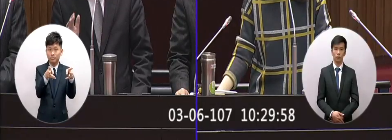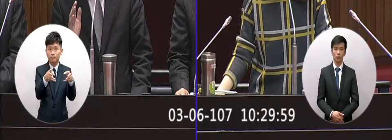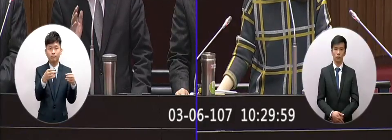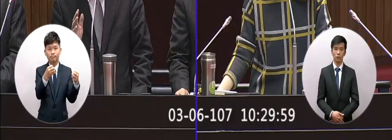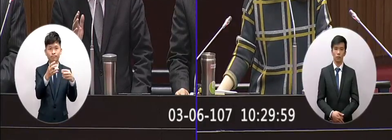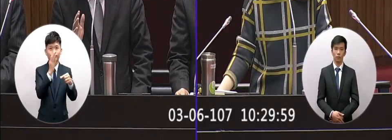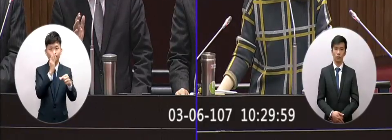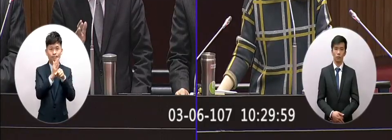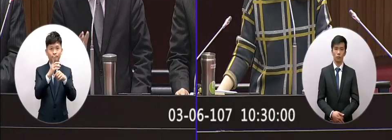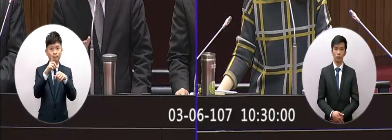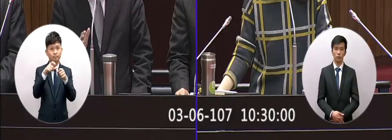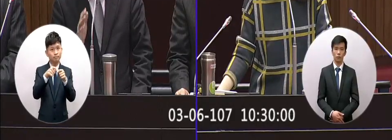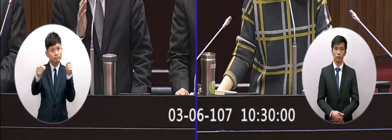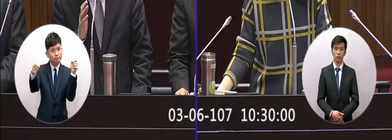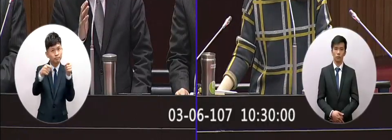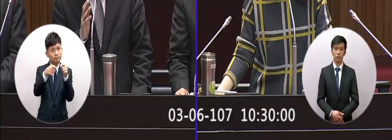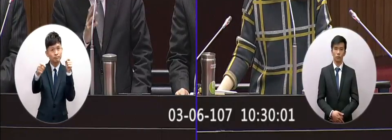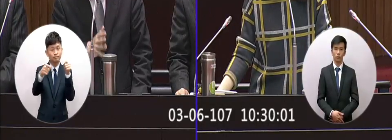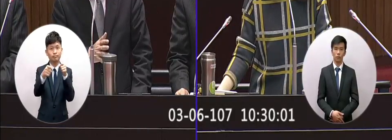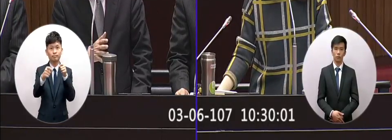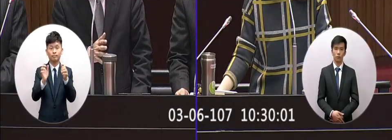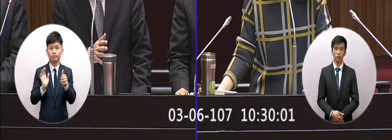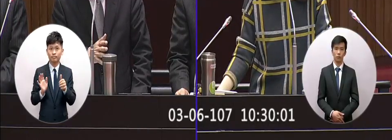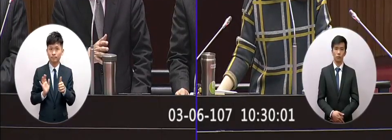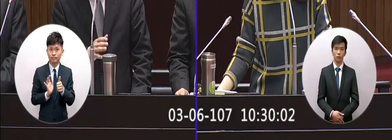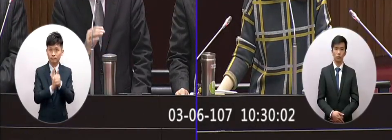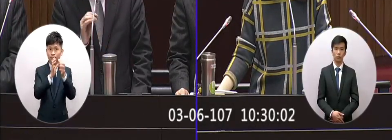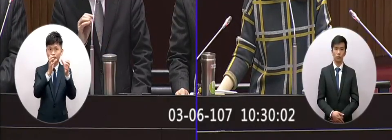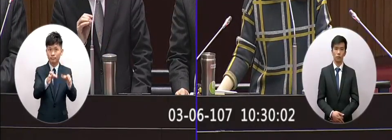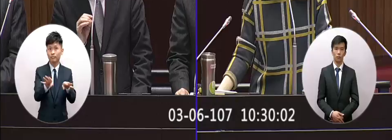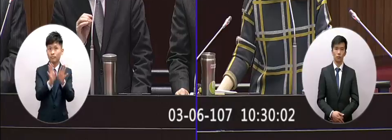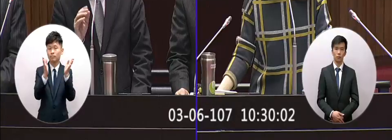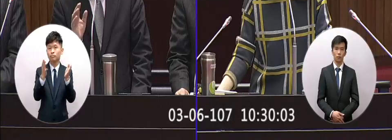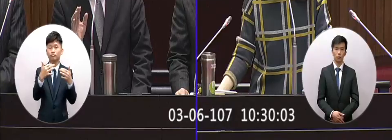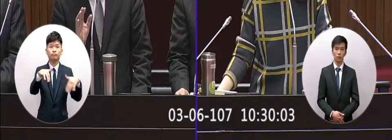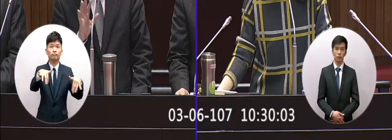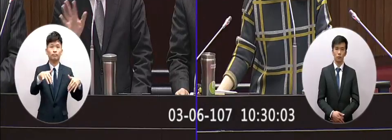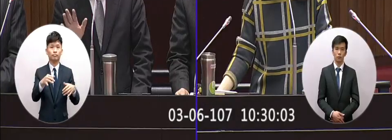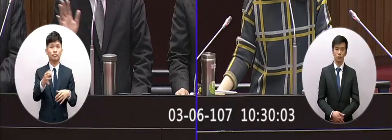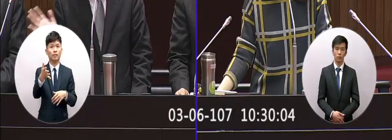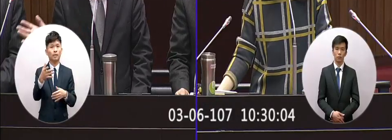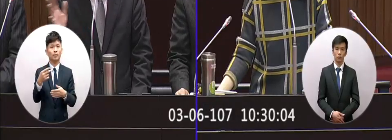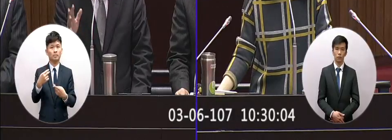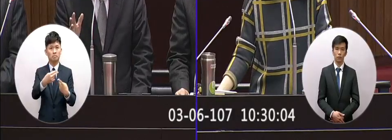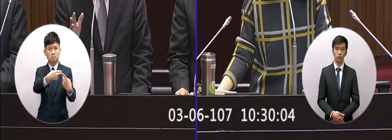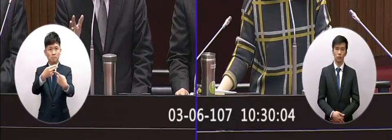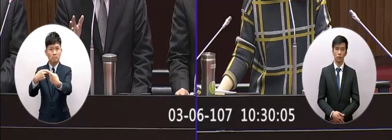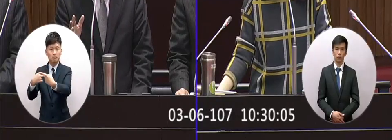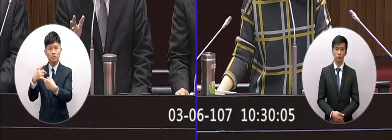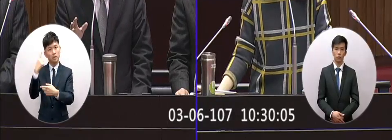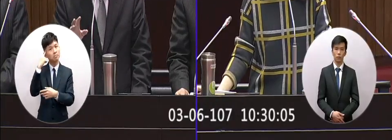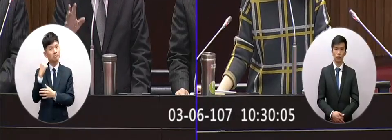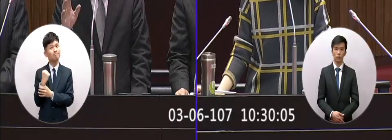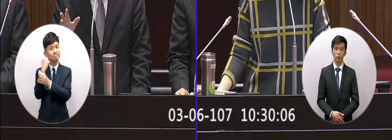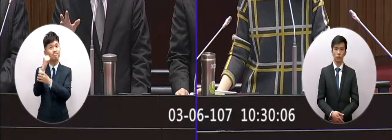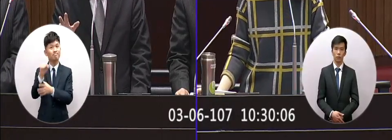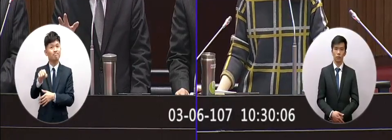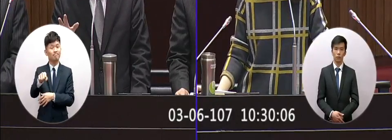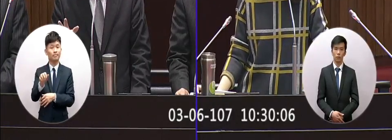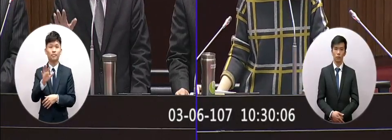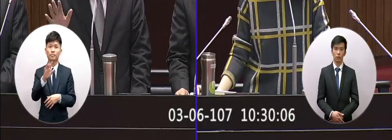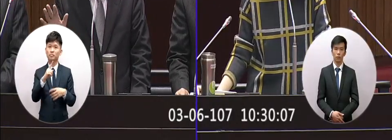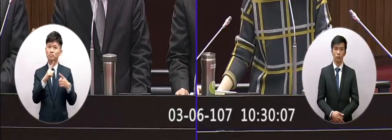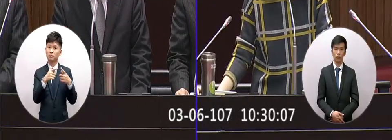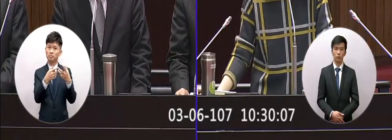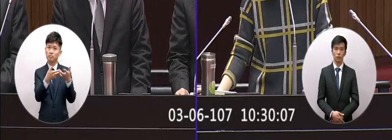没有说什么期程要来进什么时间点要来开始进行因为目前呢也有收到有一些是支持的意见那也有一